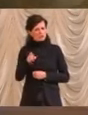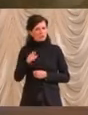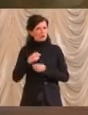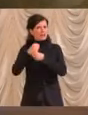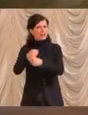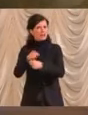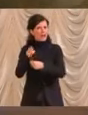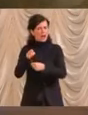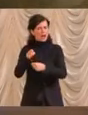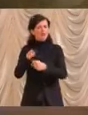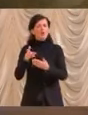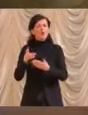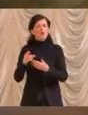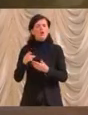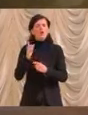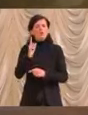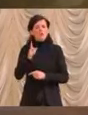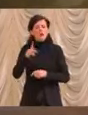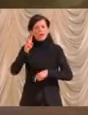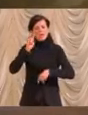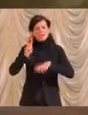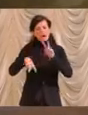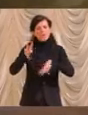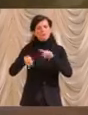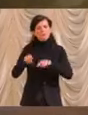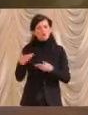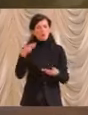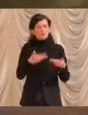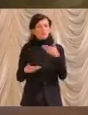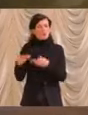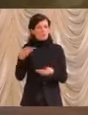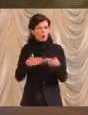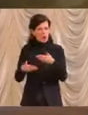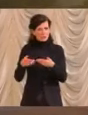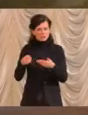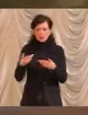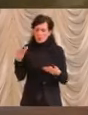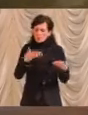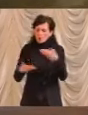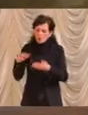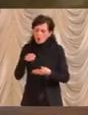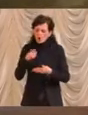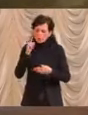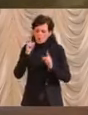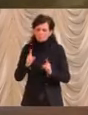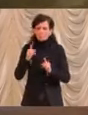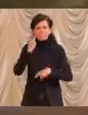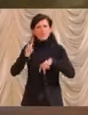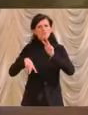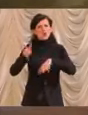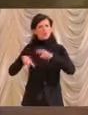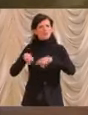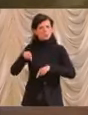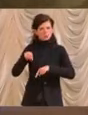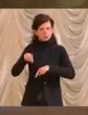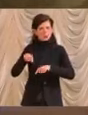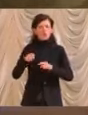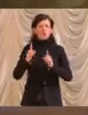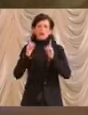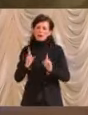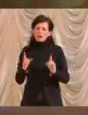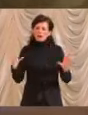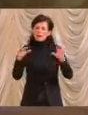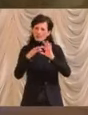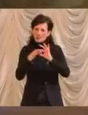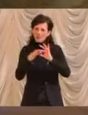come Paese perché tra queste proposte figuri anche quella a cui ha fatto riferimento la lettera di